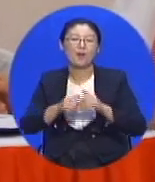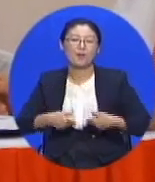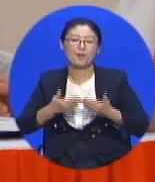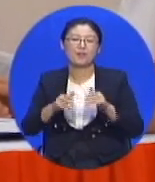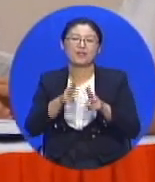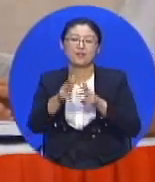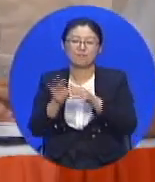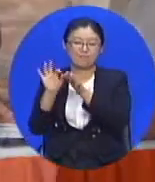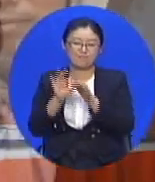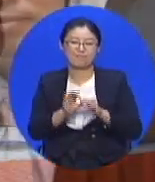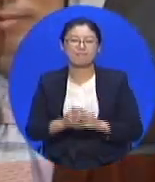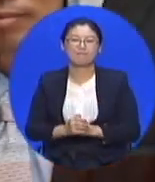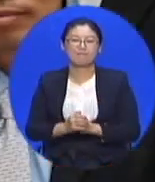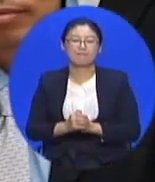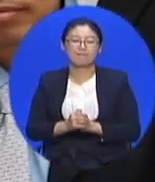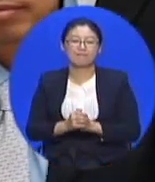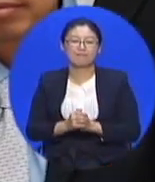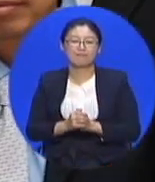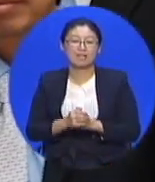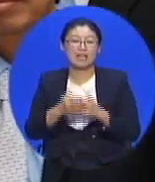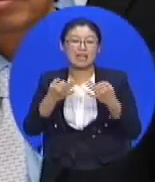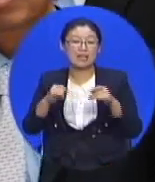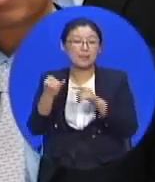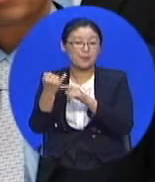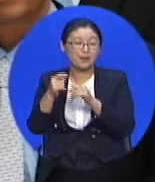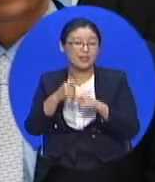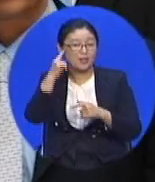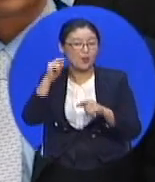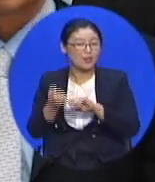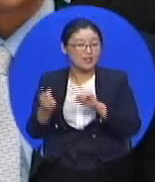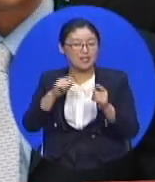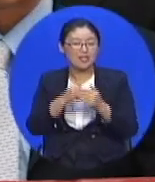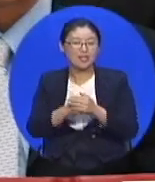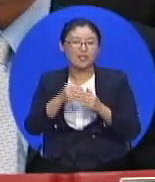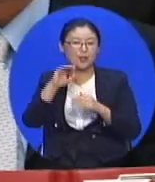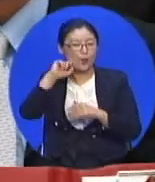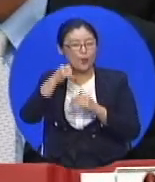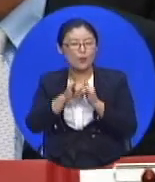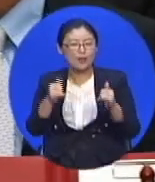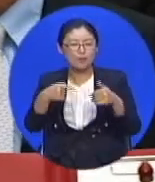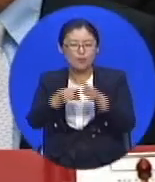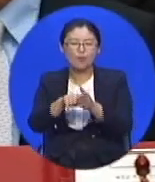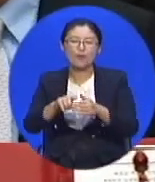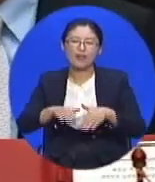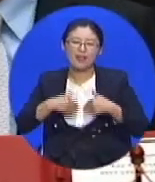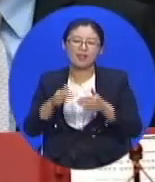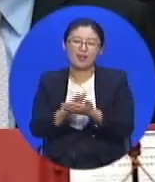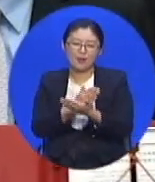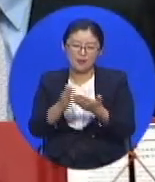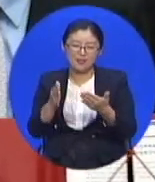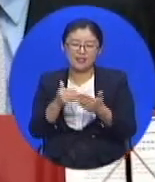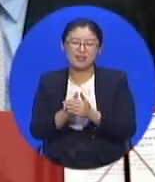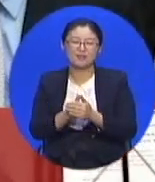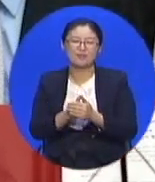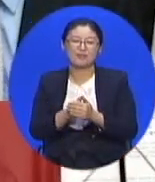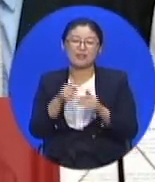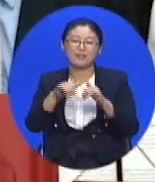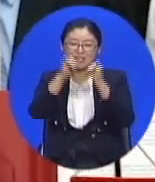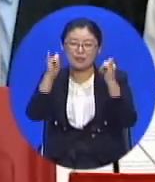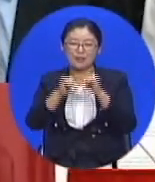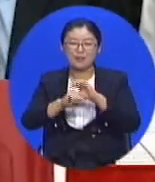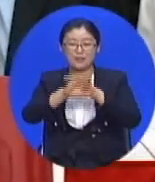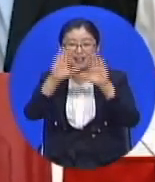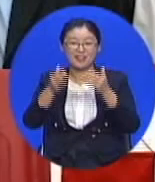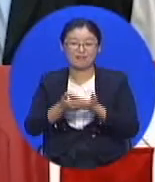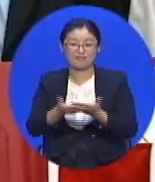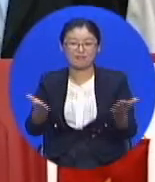있습니다. 은혁 김만덕 정신을 새겨 불우이웃과 소외계층을 위한 따뜻한 관심과 나누고 베푸는 정이 우리 사회를 더욱 밝게 하고